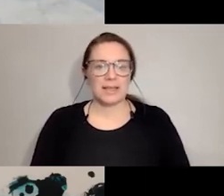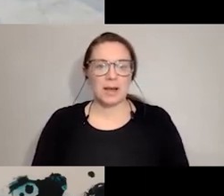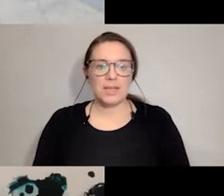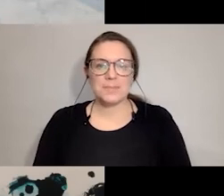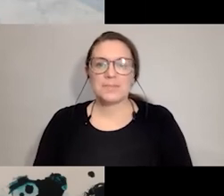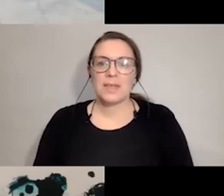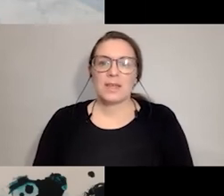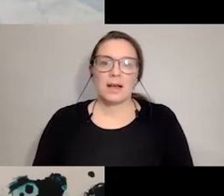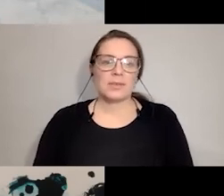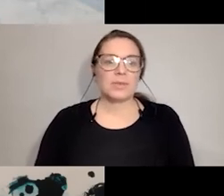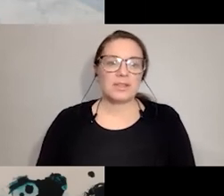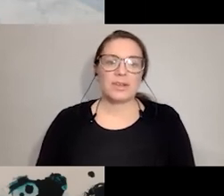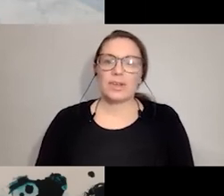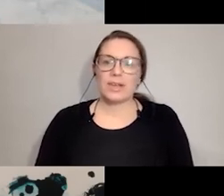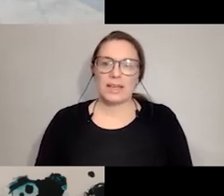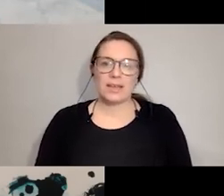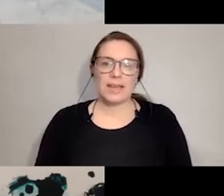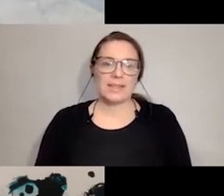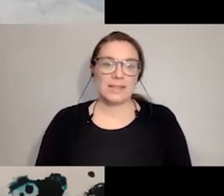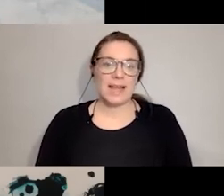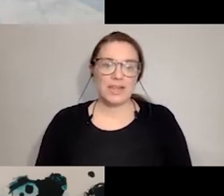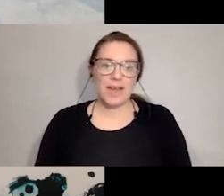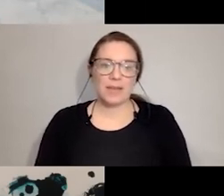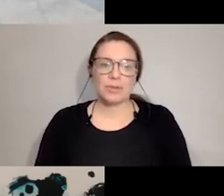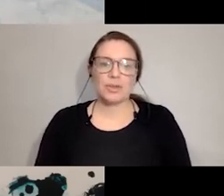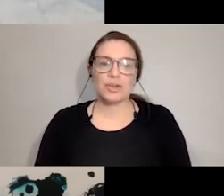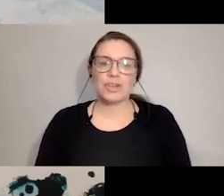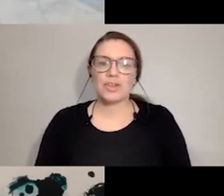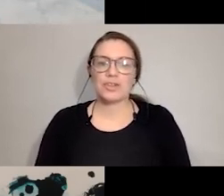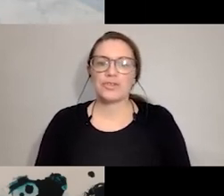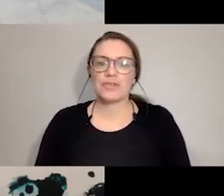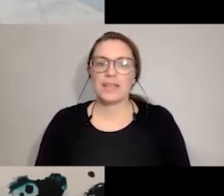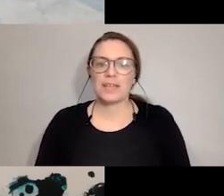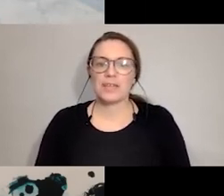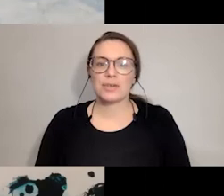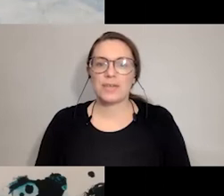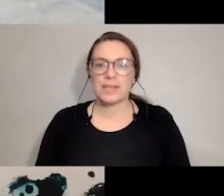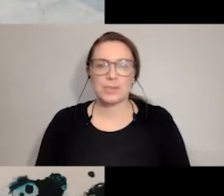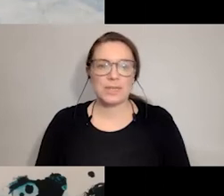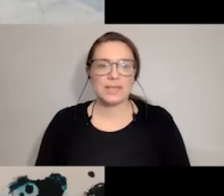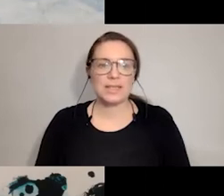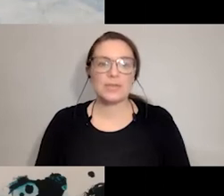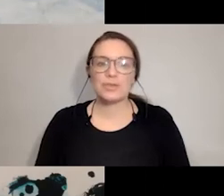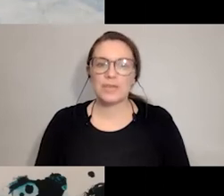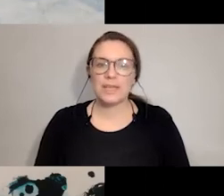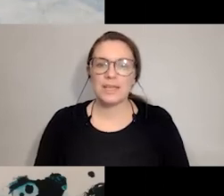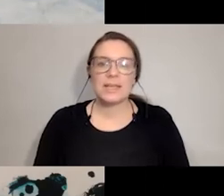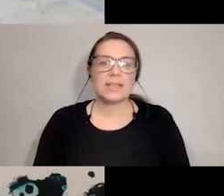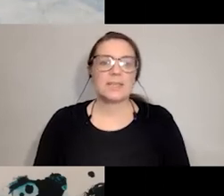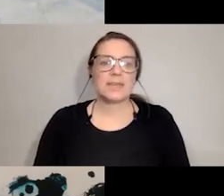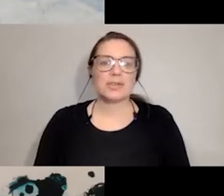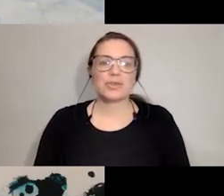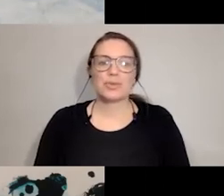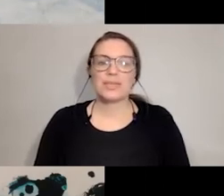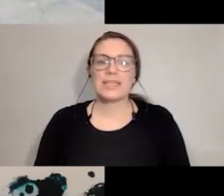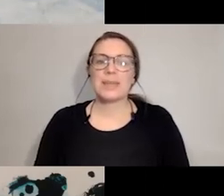et Mireille Tremblay ensuite ainsi qu'à la chaire donc de recherche du Canada sur la citoyenneté culturelle